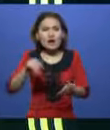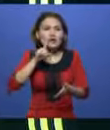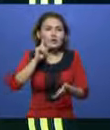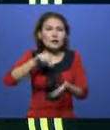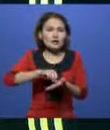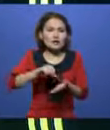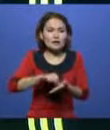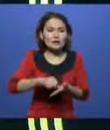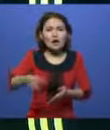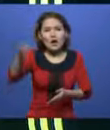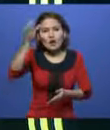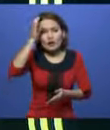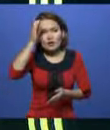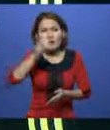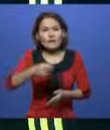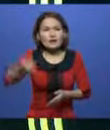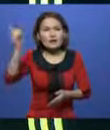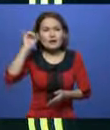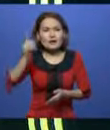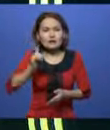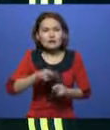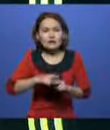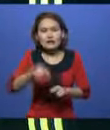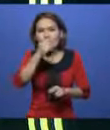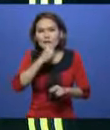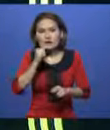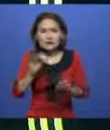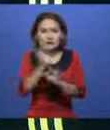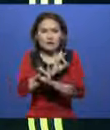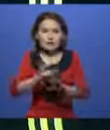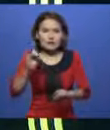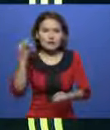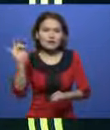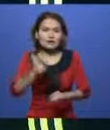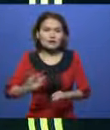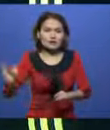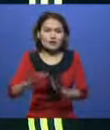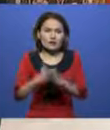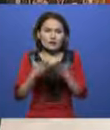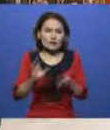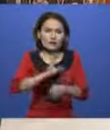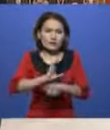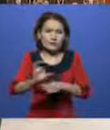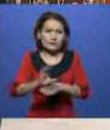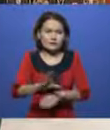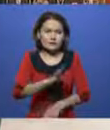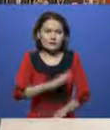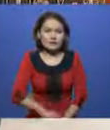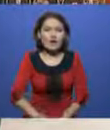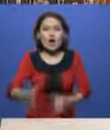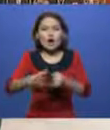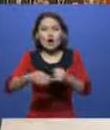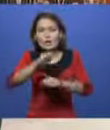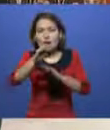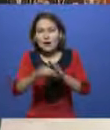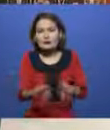Ғұлама ғалымның Қазақ хандығы дәуірінен сыр шертетін тағы бір еңбегі жақында баспаға жіберілмек. Құм астында қалған